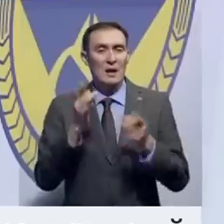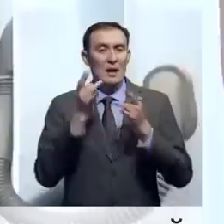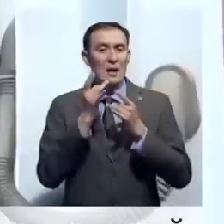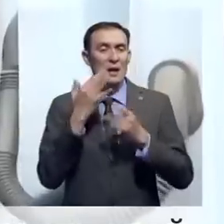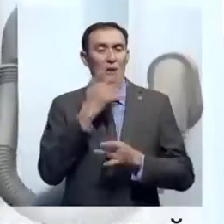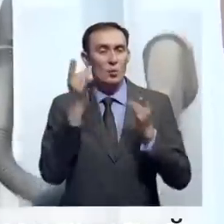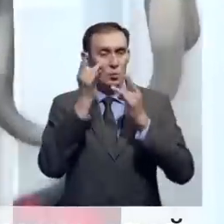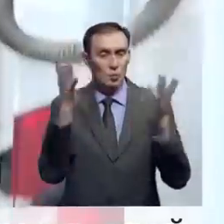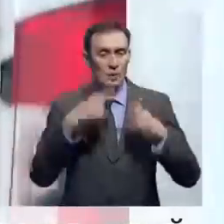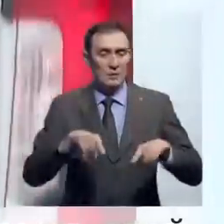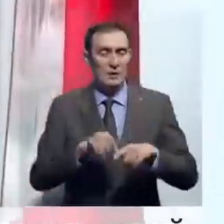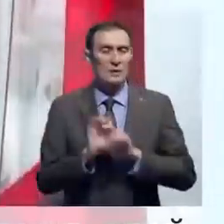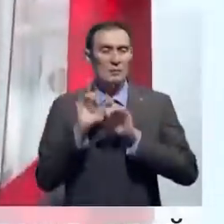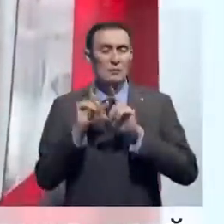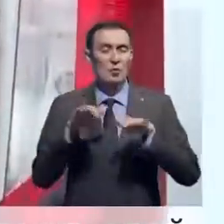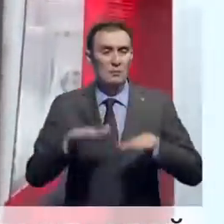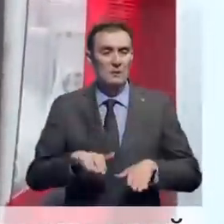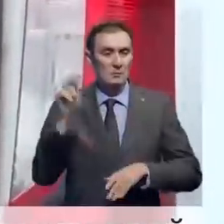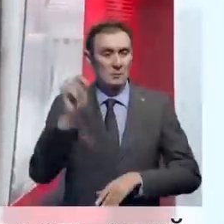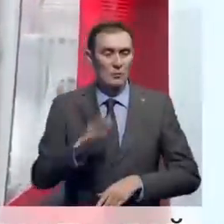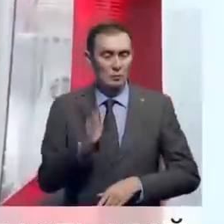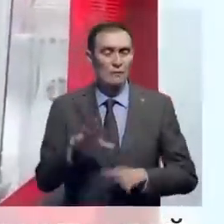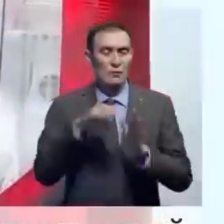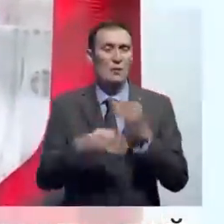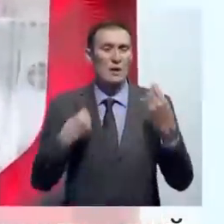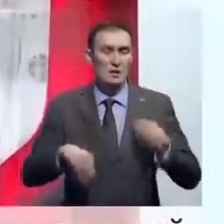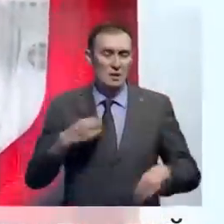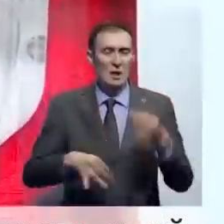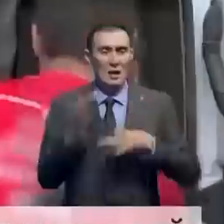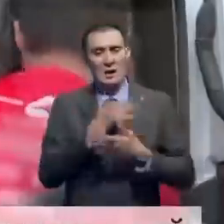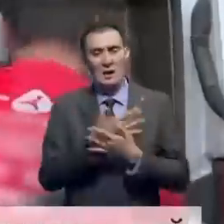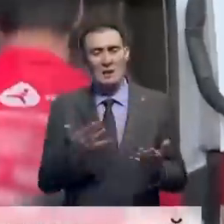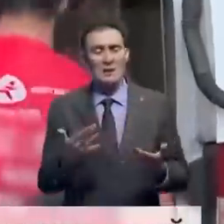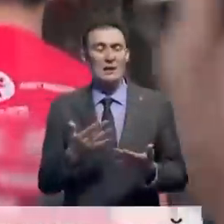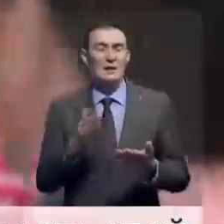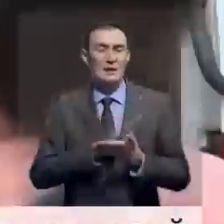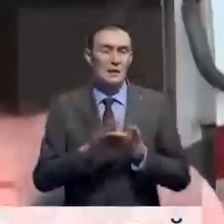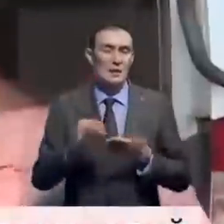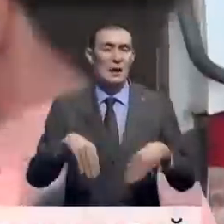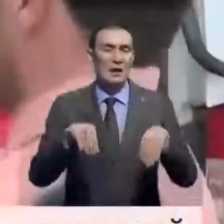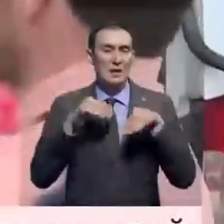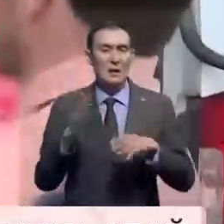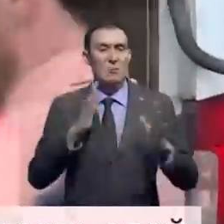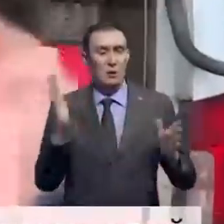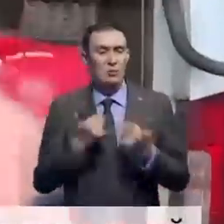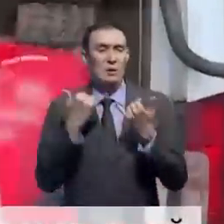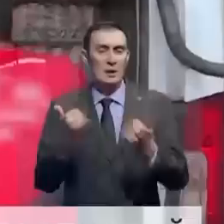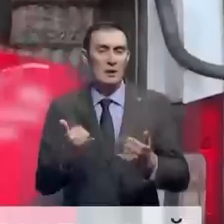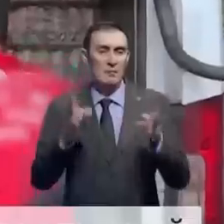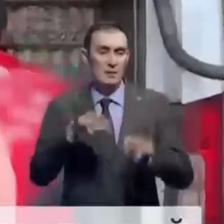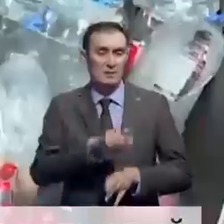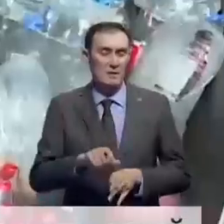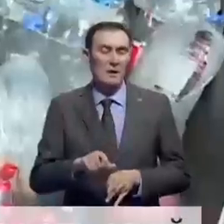объединение уже завтра Караван доберется до места назначения в нем одежда лекарства средства гигиены одеяло и подушки для пострадавших